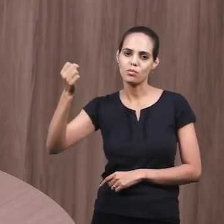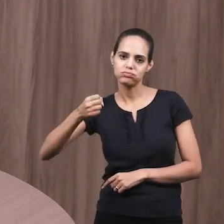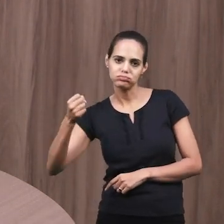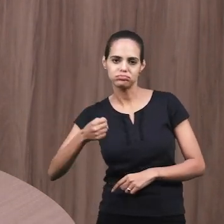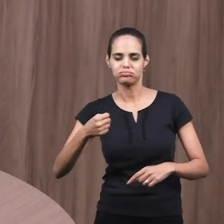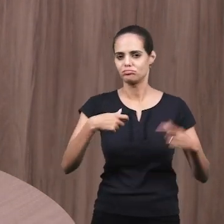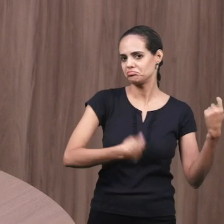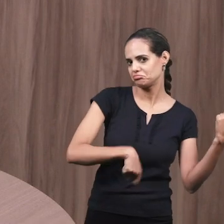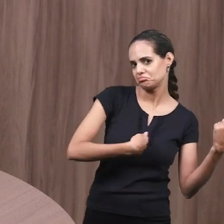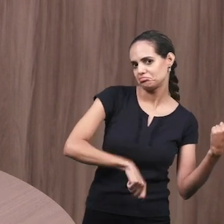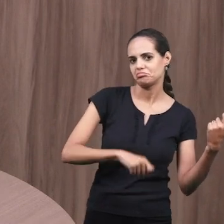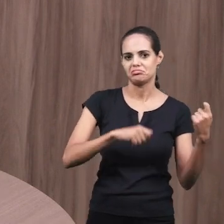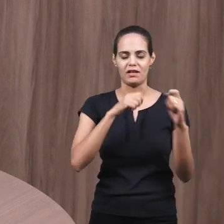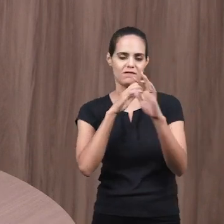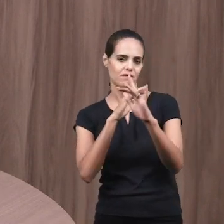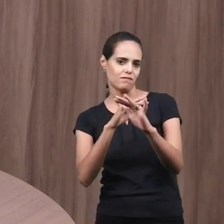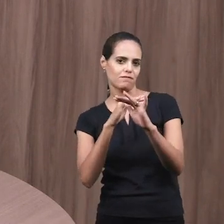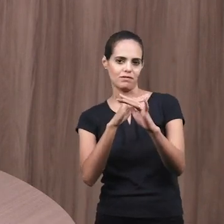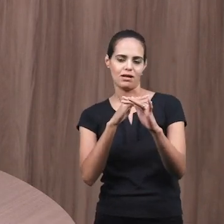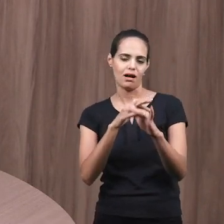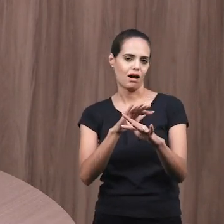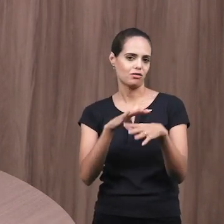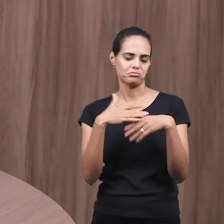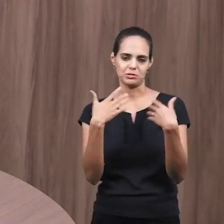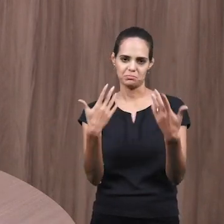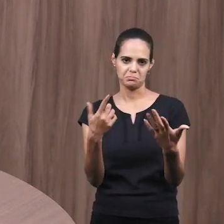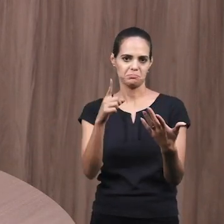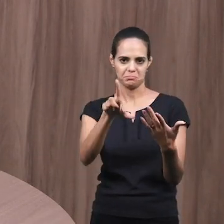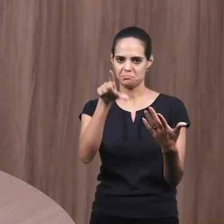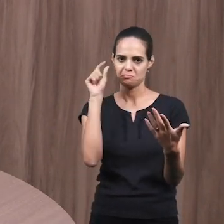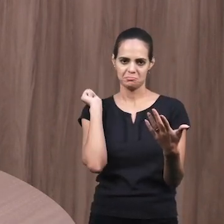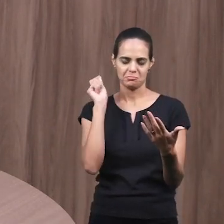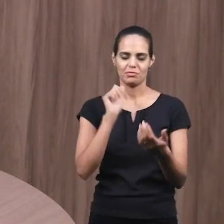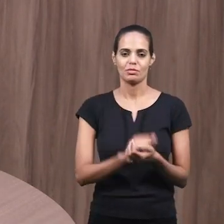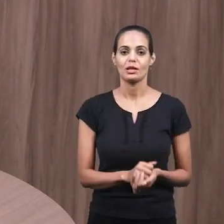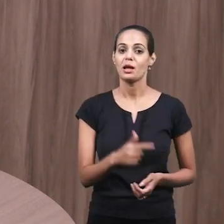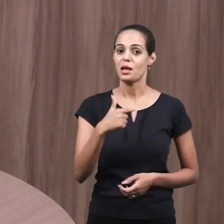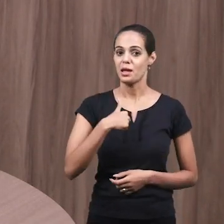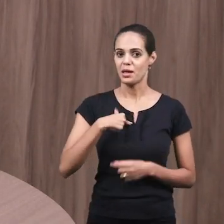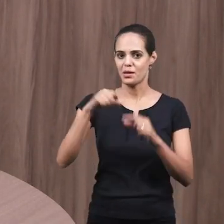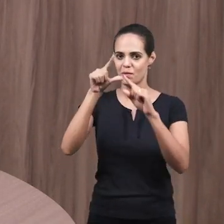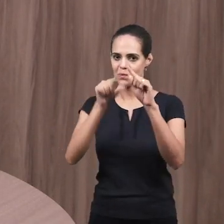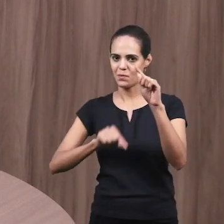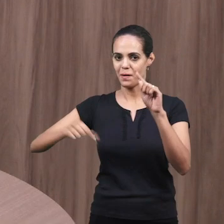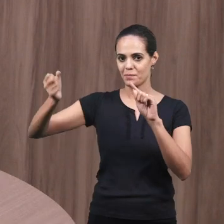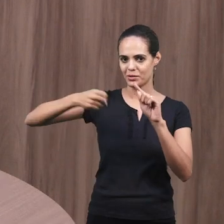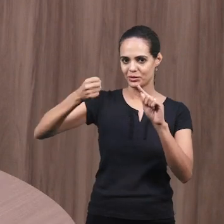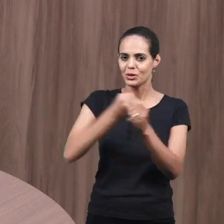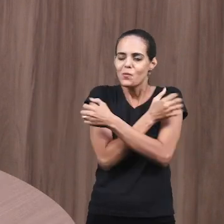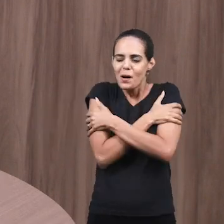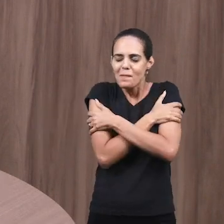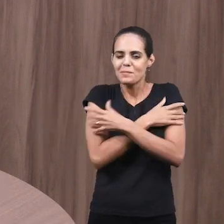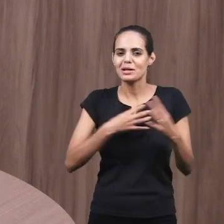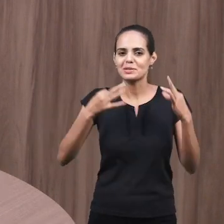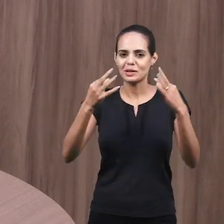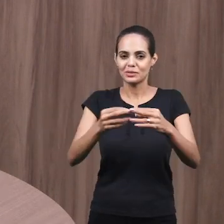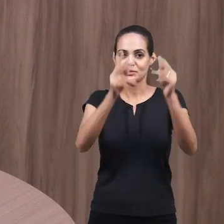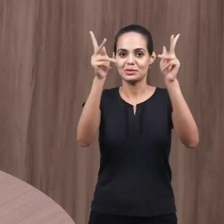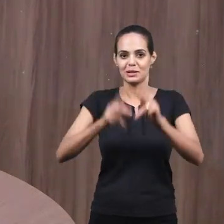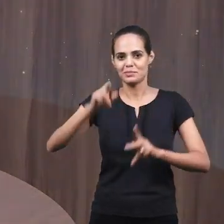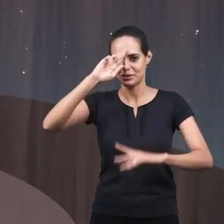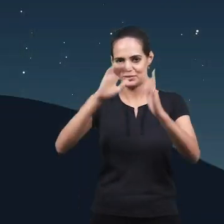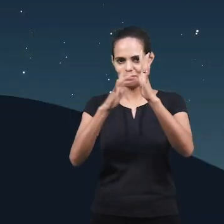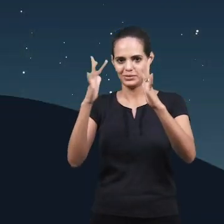peuvent prendre ces instruments. Je vais jouer avec la demi-lune. Donc, je vous salue fraternellement et la paix du